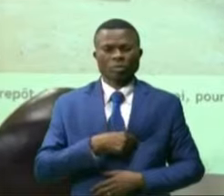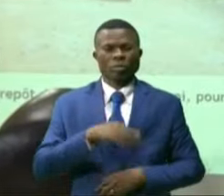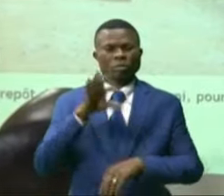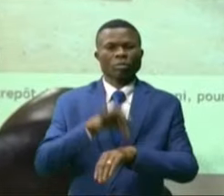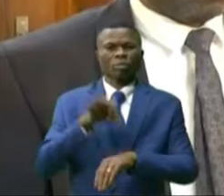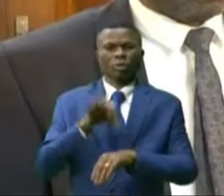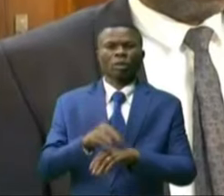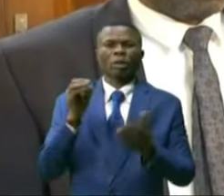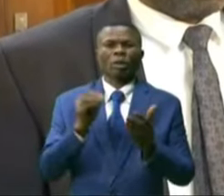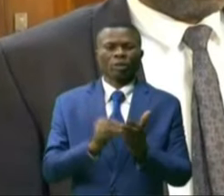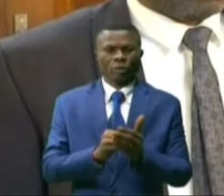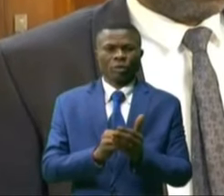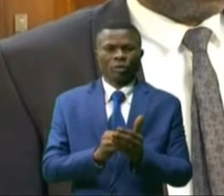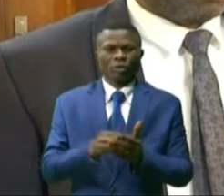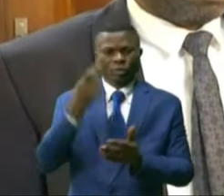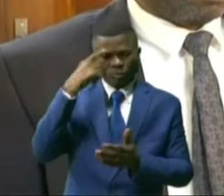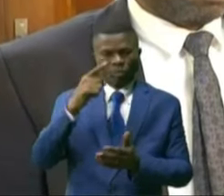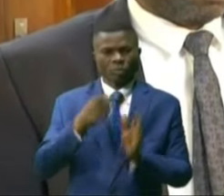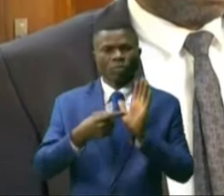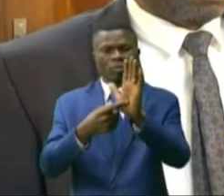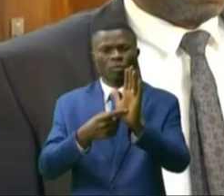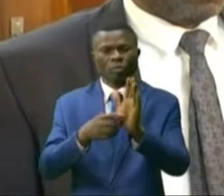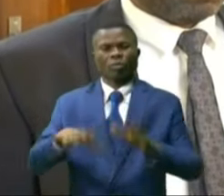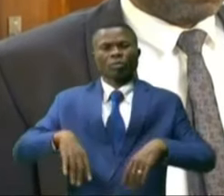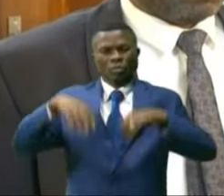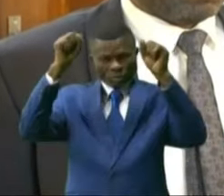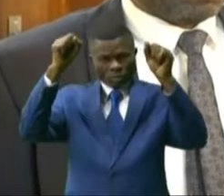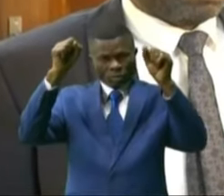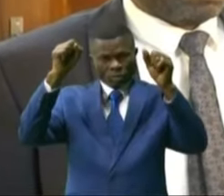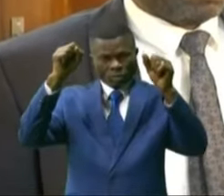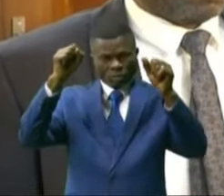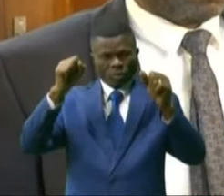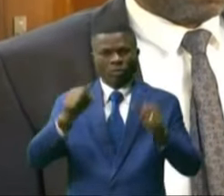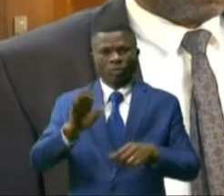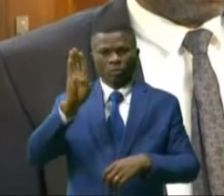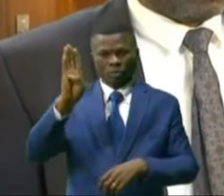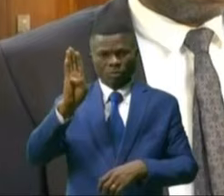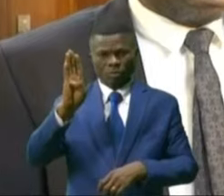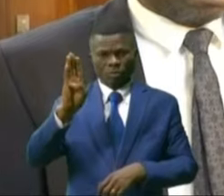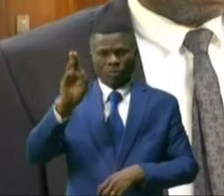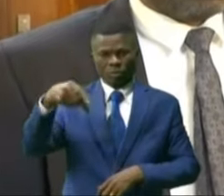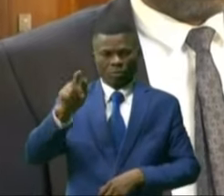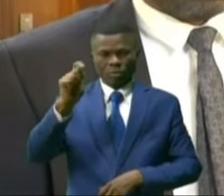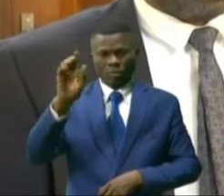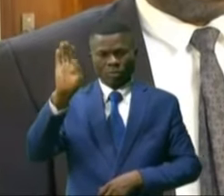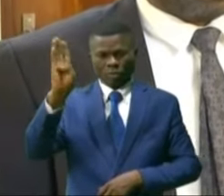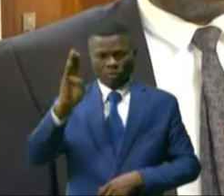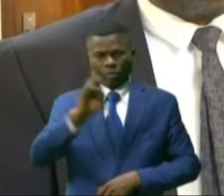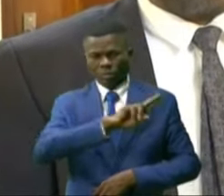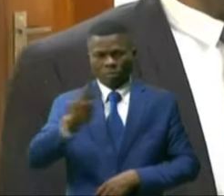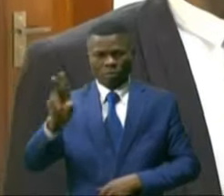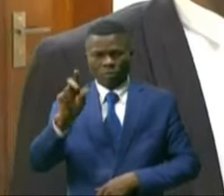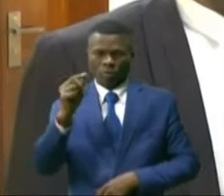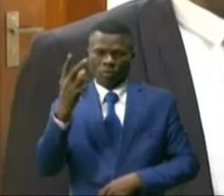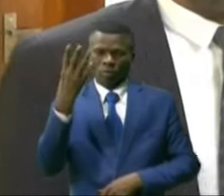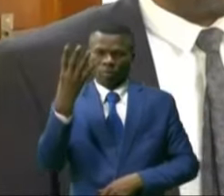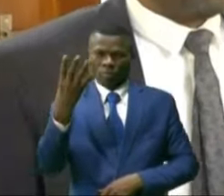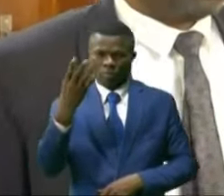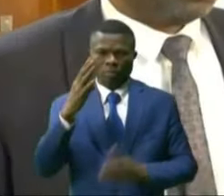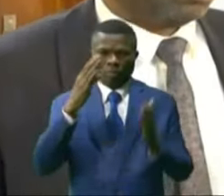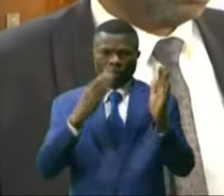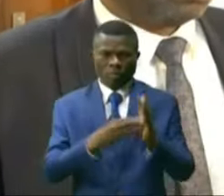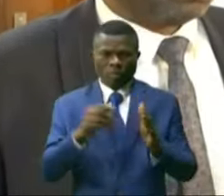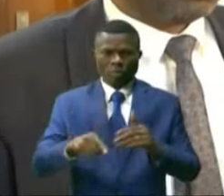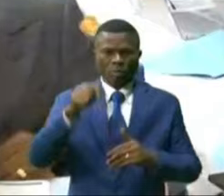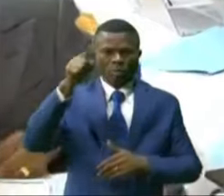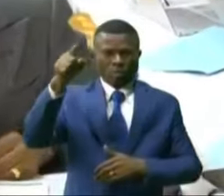l'occasion approuvé, validé le PTBA 2024. Qui se chiffre à 9 millions